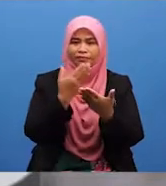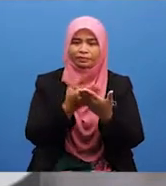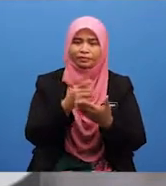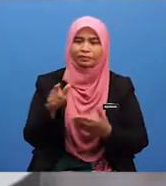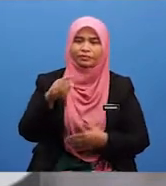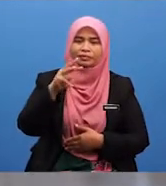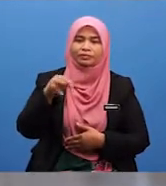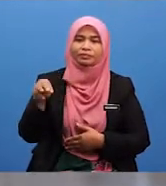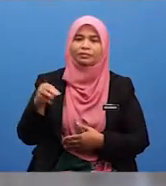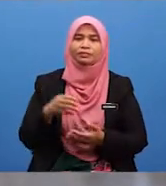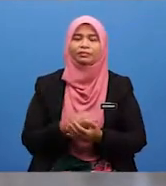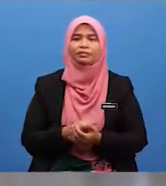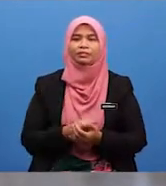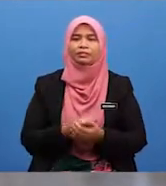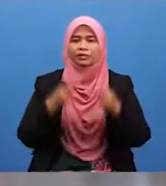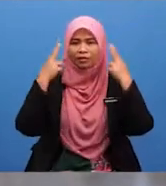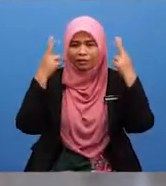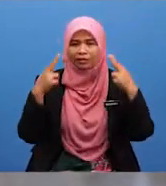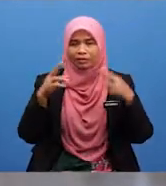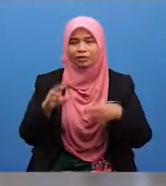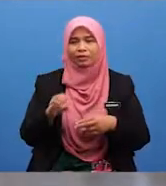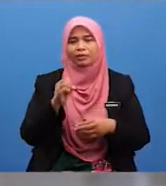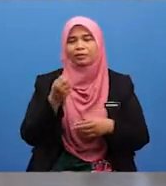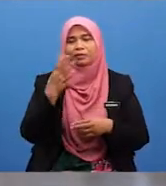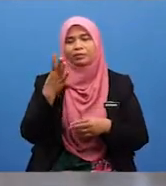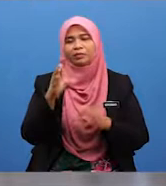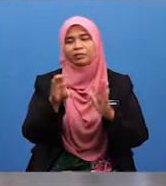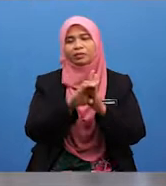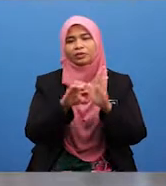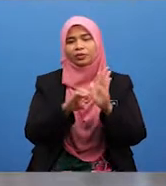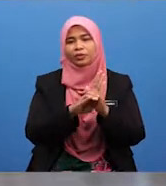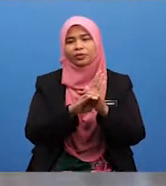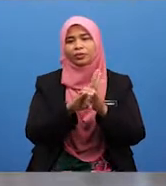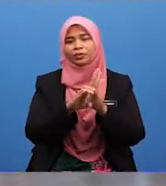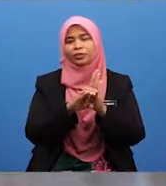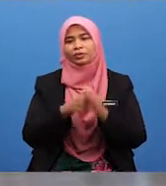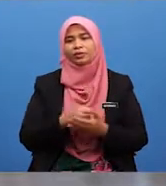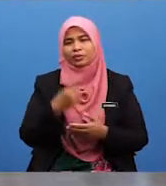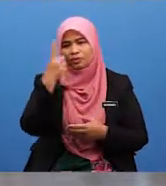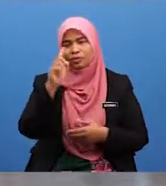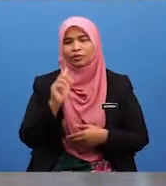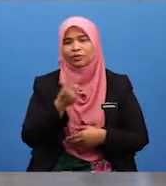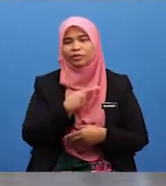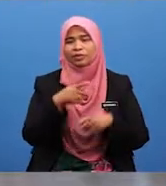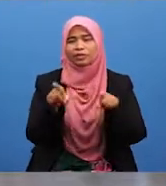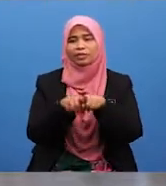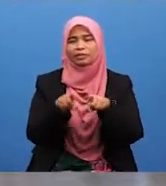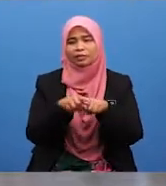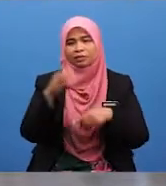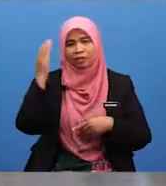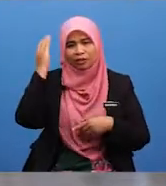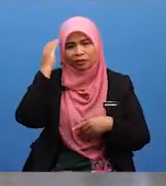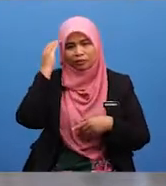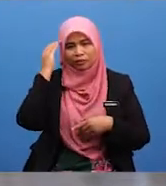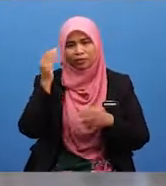murid-murid, Ustazah ambil beberapa contoh perkara sam'iyat untuk kita sama-sama ketahui